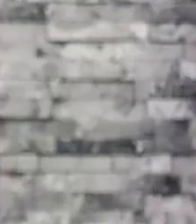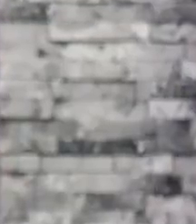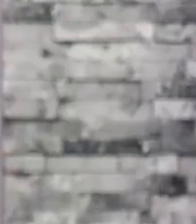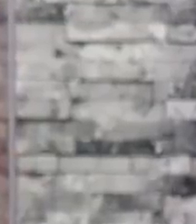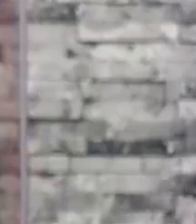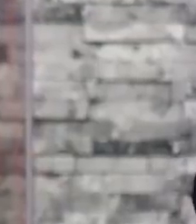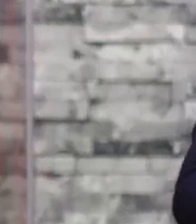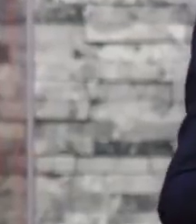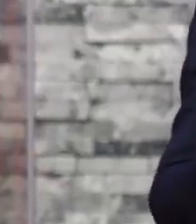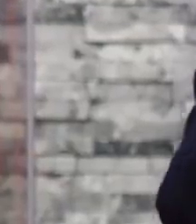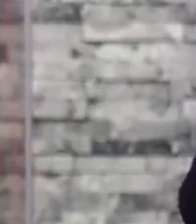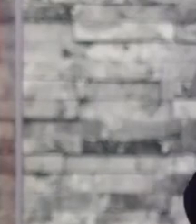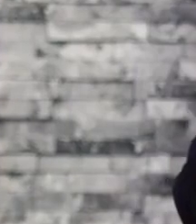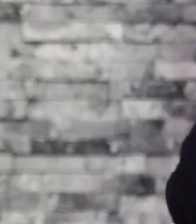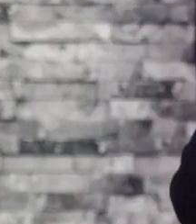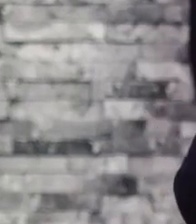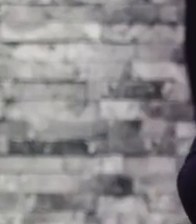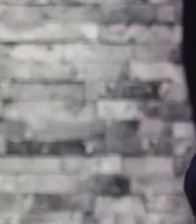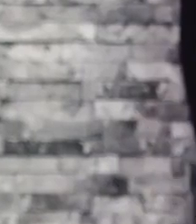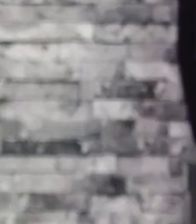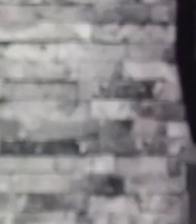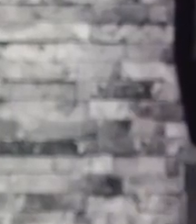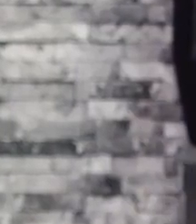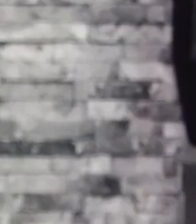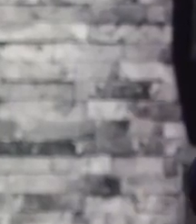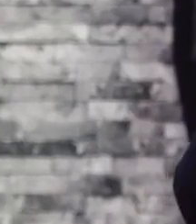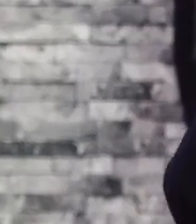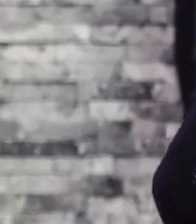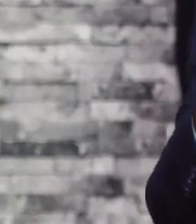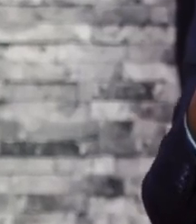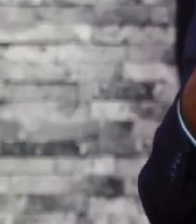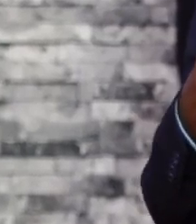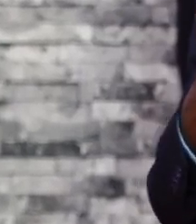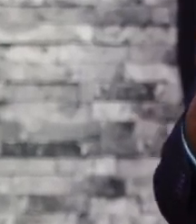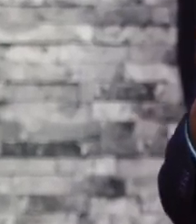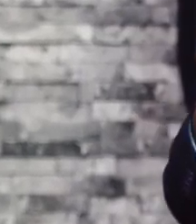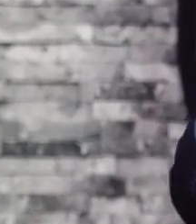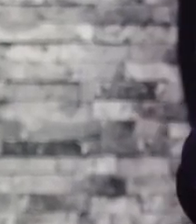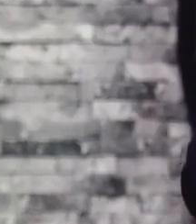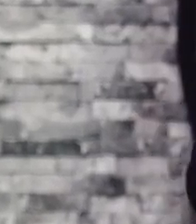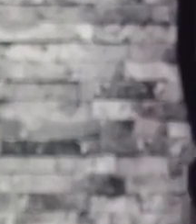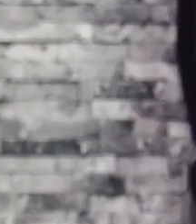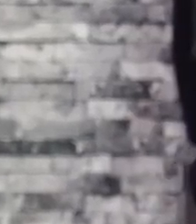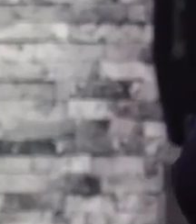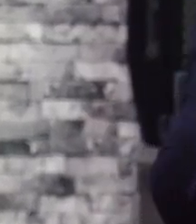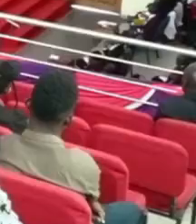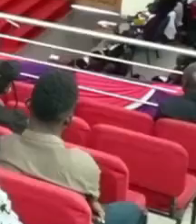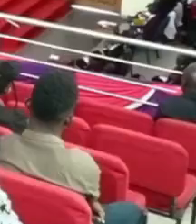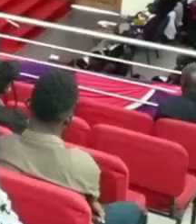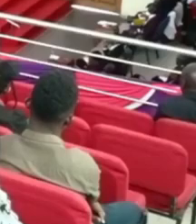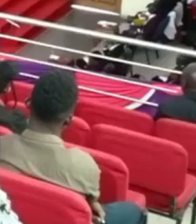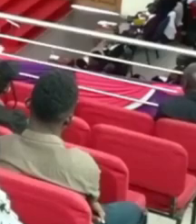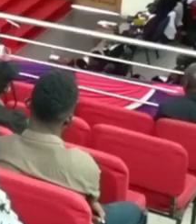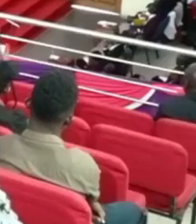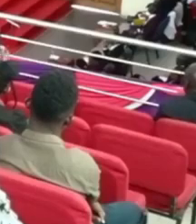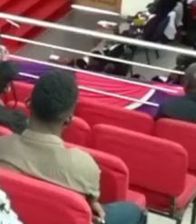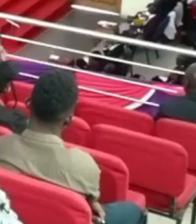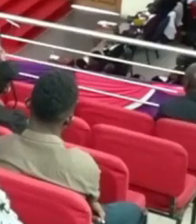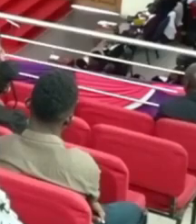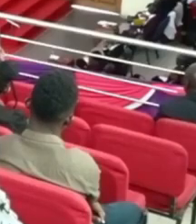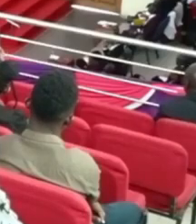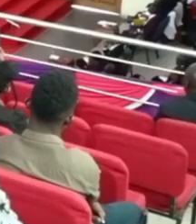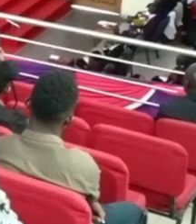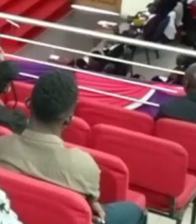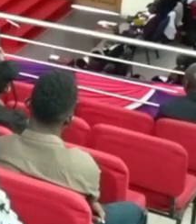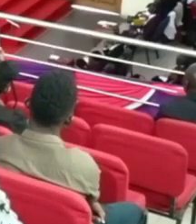administrators, baada ya kuenenda kwa viongozi wa shule, God sent a man. Mtu akaja shule. When I was talking with my boss, nikiwa naongea na mkubwa, and he heard